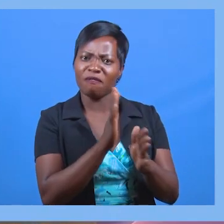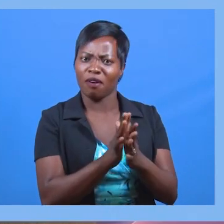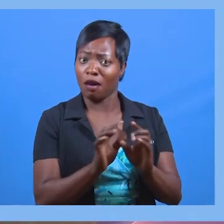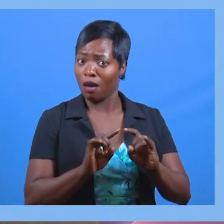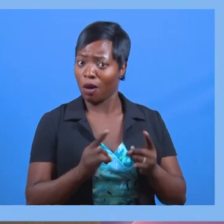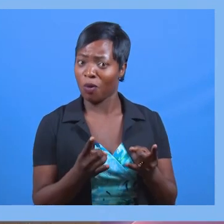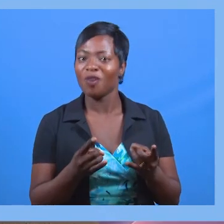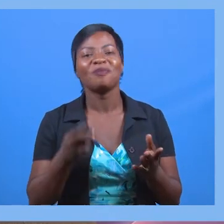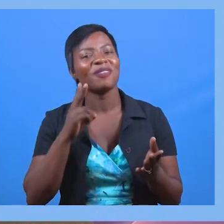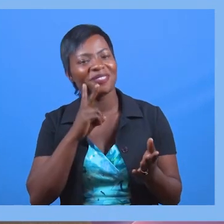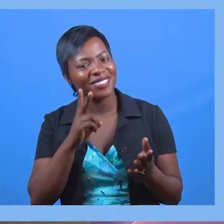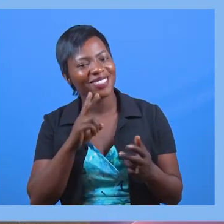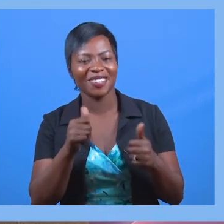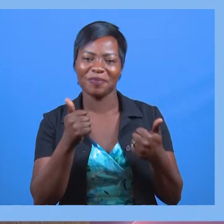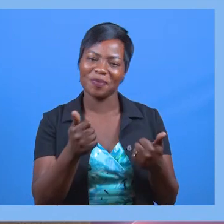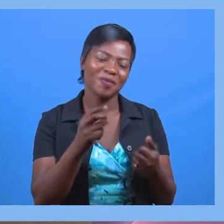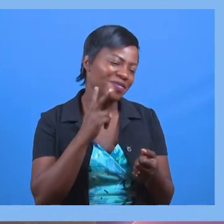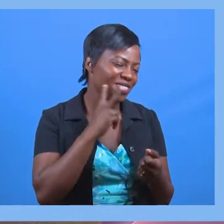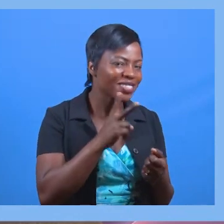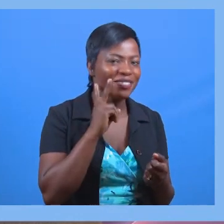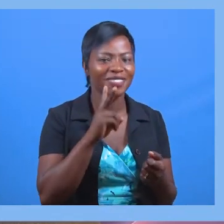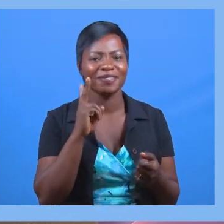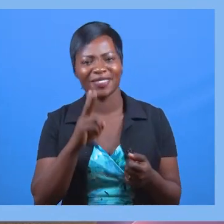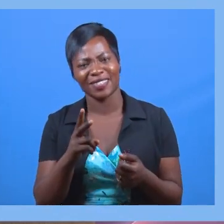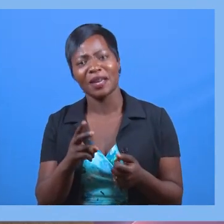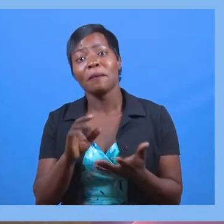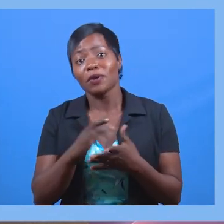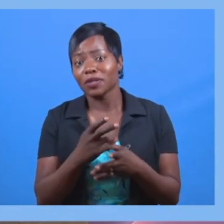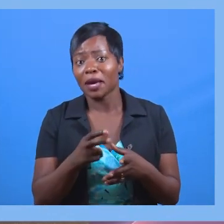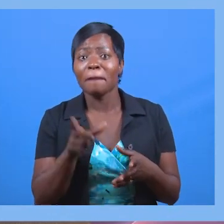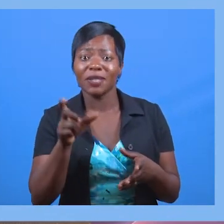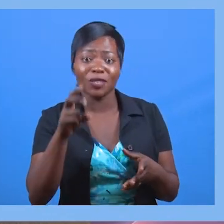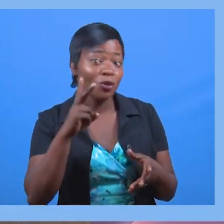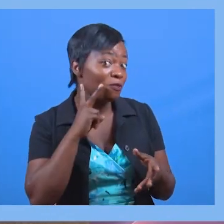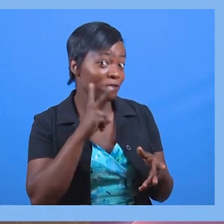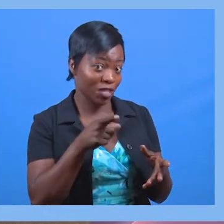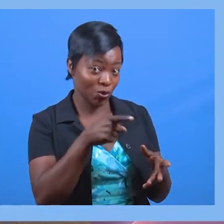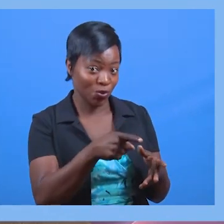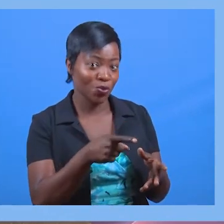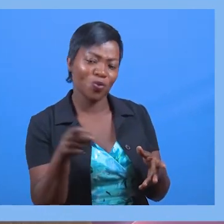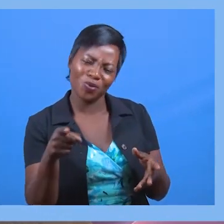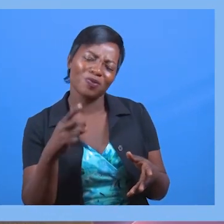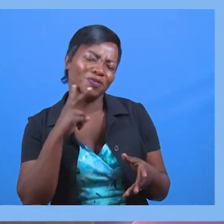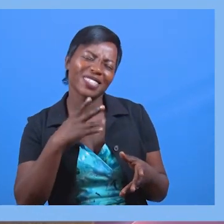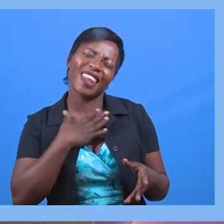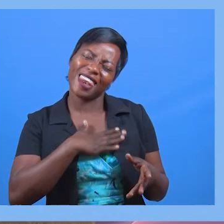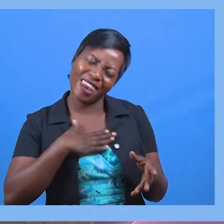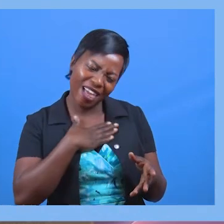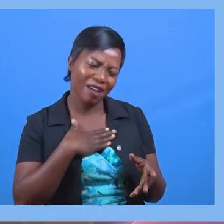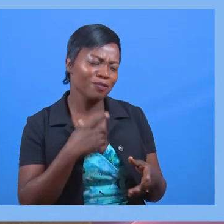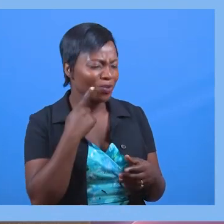vatori vanhu vakanaka, nokuti munhu kukushanyira atoratidza rudo rwake. Dzimwe nguva munhu ane atoene rudo rwake rwakazara kuti regai